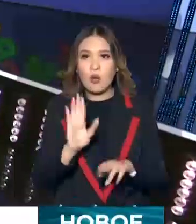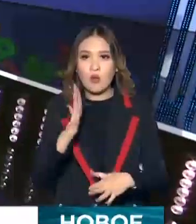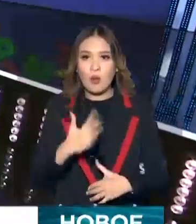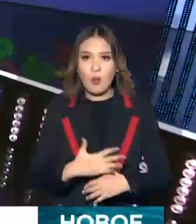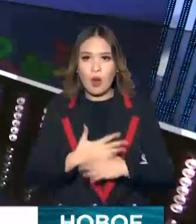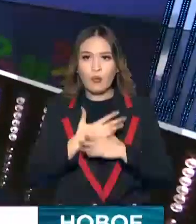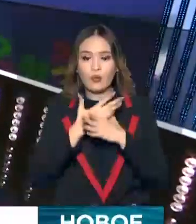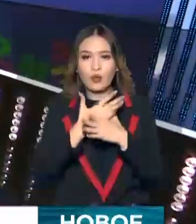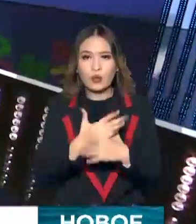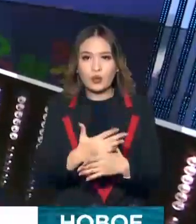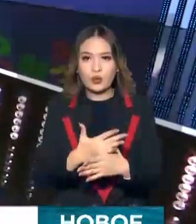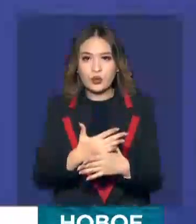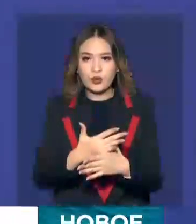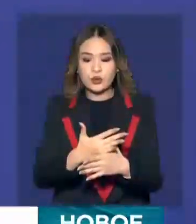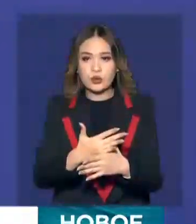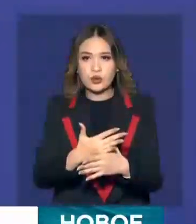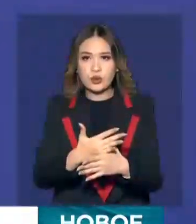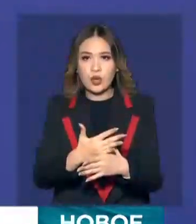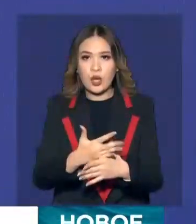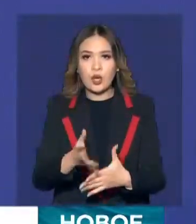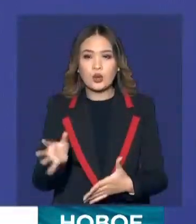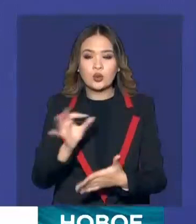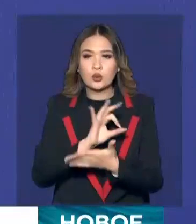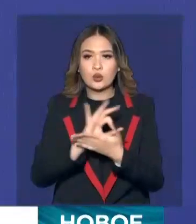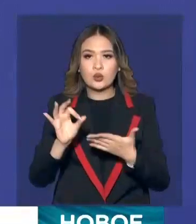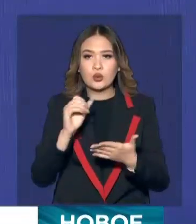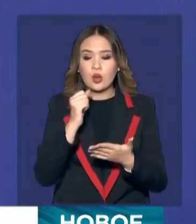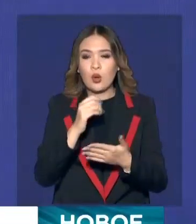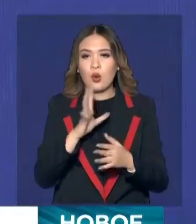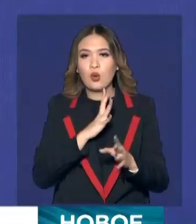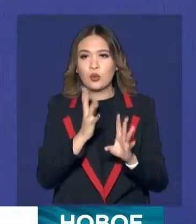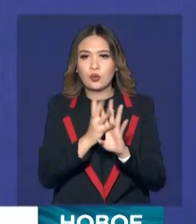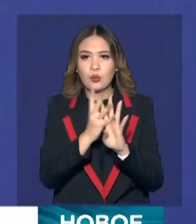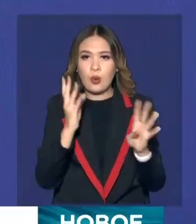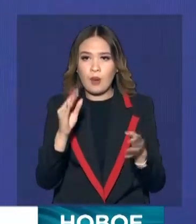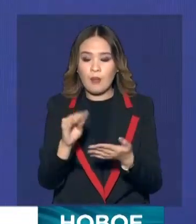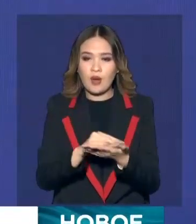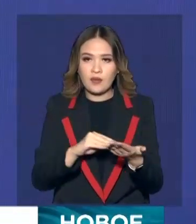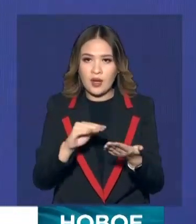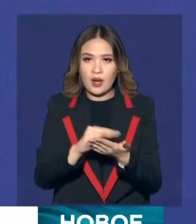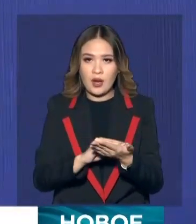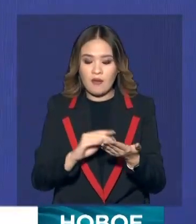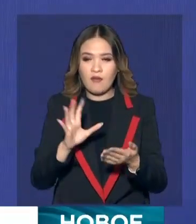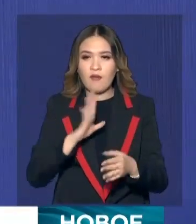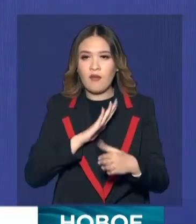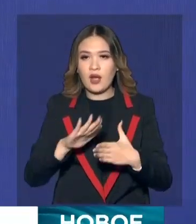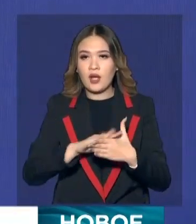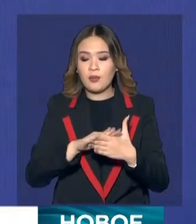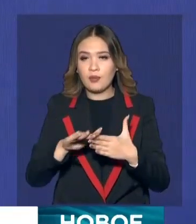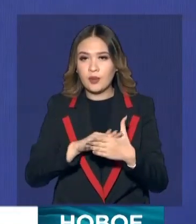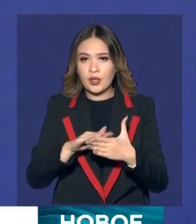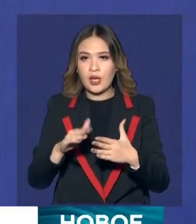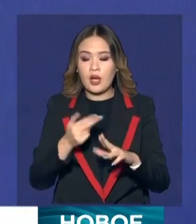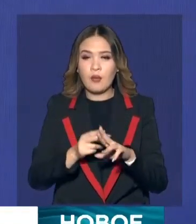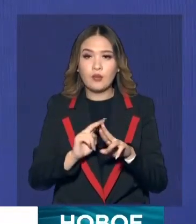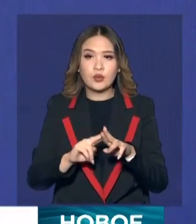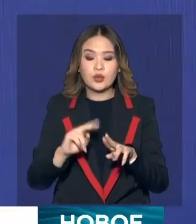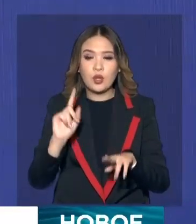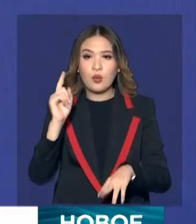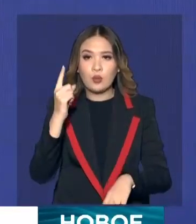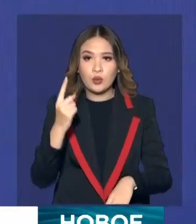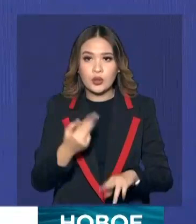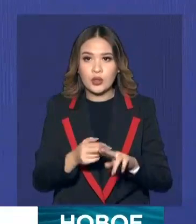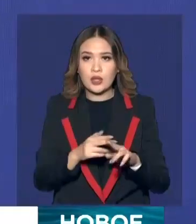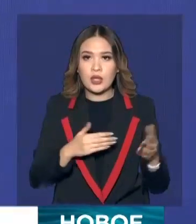поможет, во-первых, исключить дублирование очереди, повторение фамилий. Почему? Потому что у нас все-таки